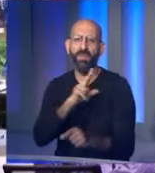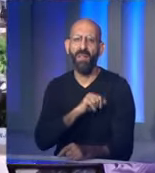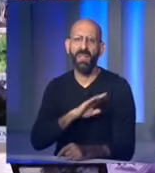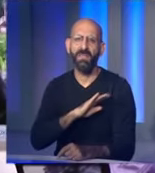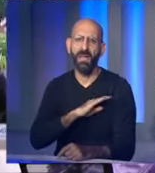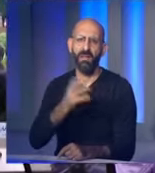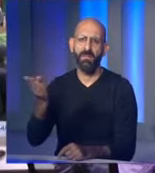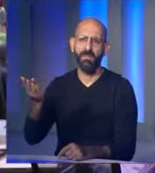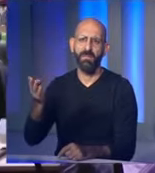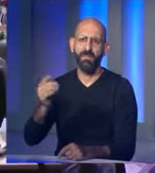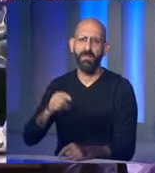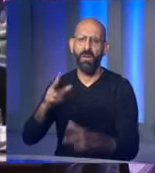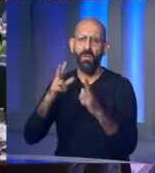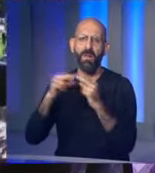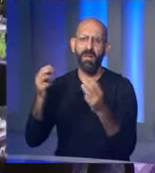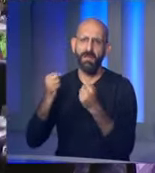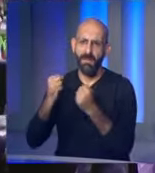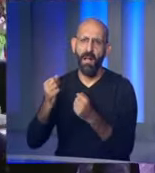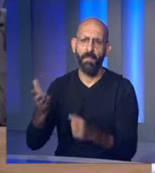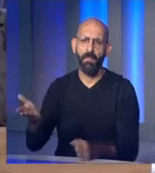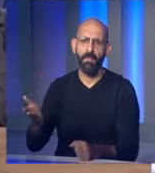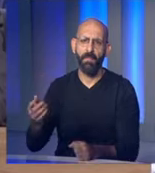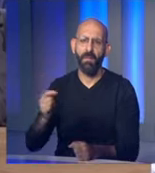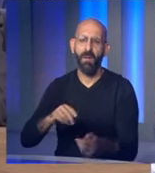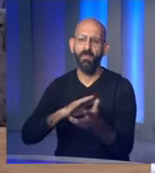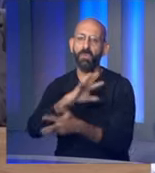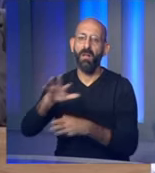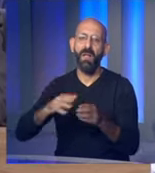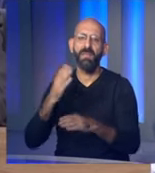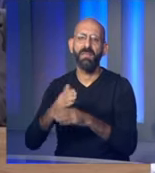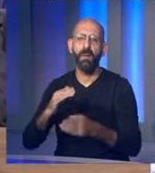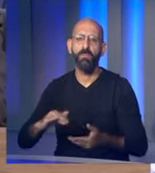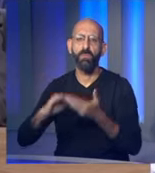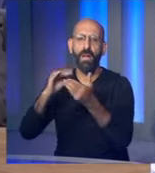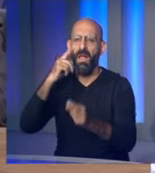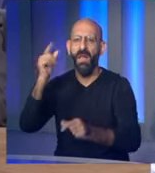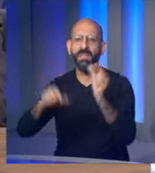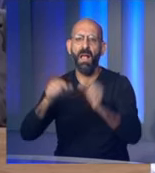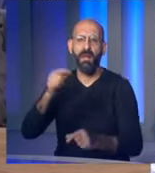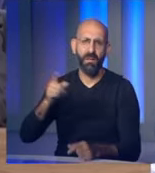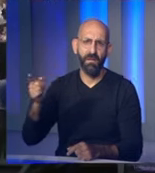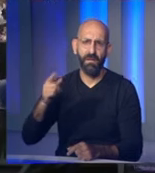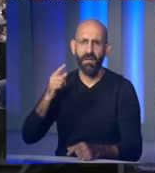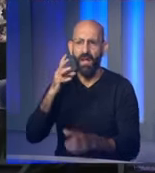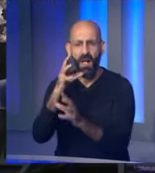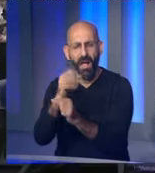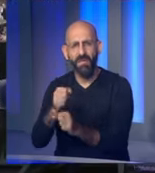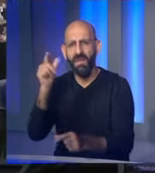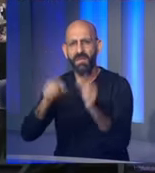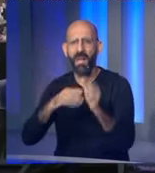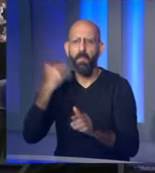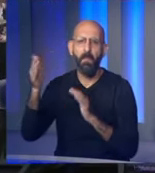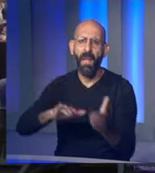الكارثي في قطاع غزه والتصعيد في لبنان فاننا نؤكد على الحاجه الملحه لزياده تدفق المساعدات الانسانيه